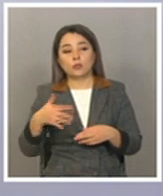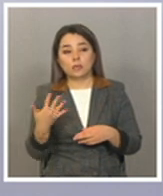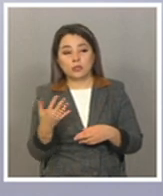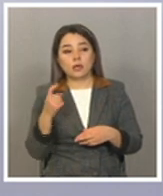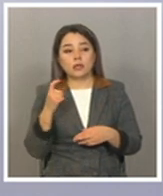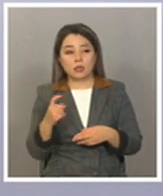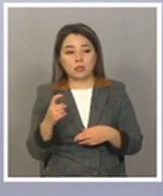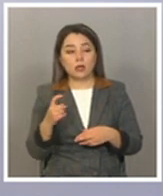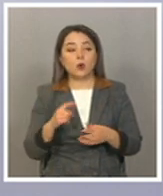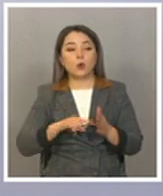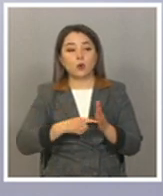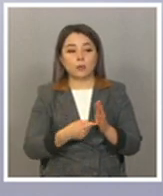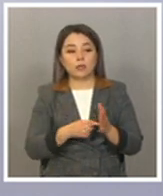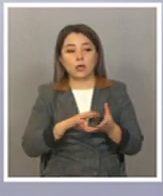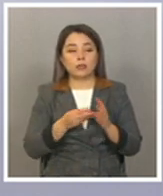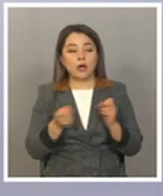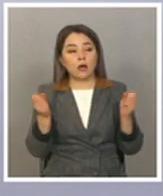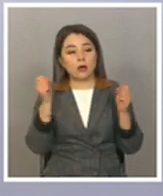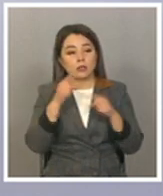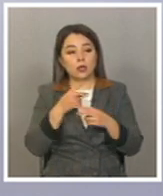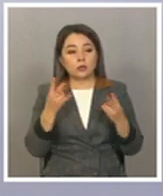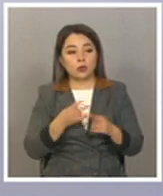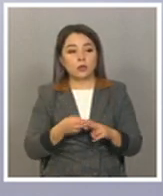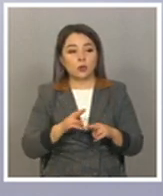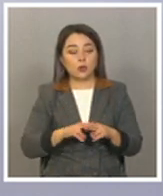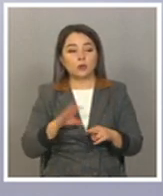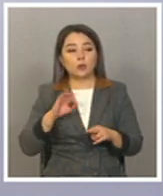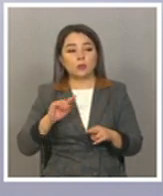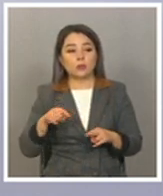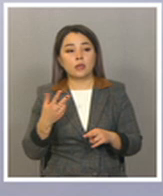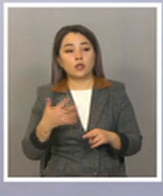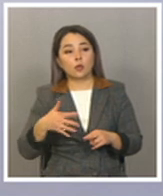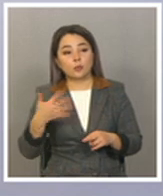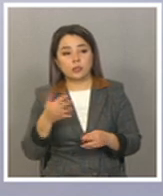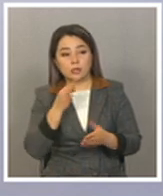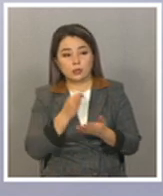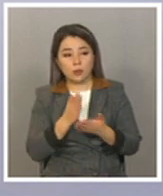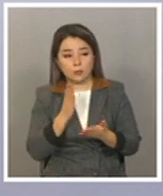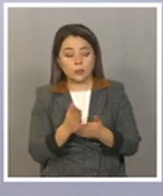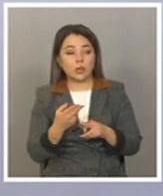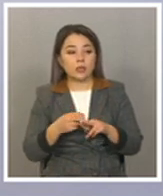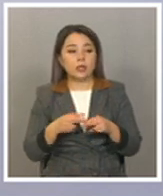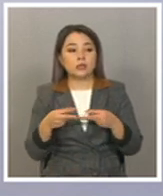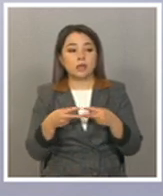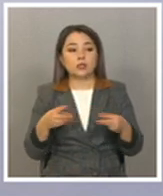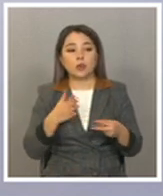0,125x-тің көбейтінісін анықтаймыз. Ол бізде 0,125x-ті береді, сонда теңдеуіміз